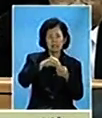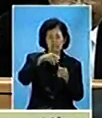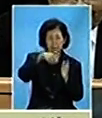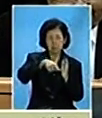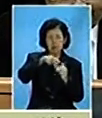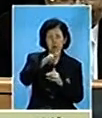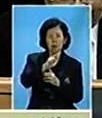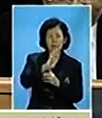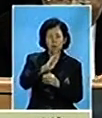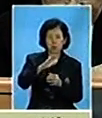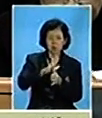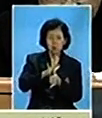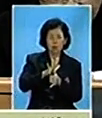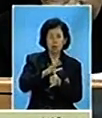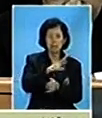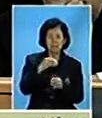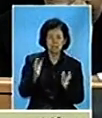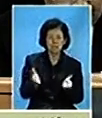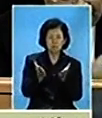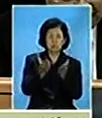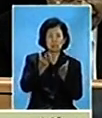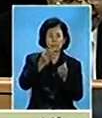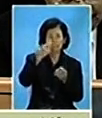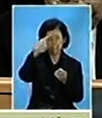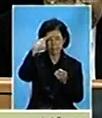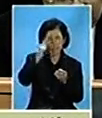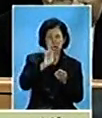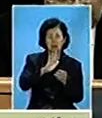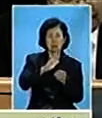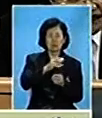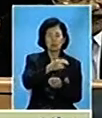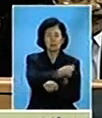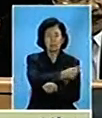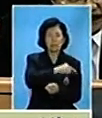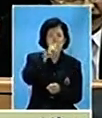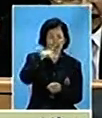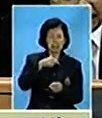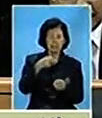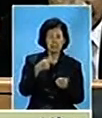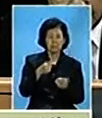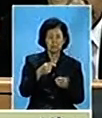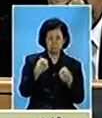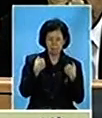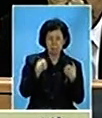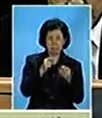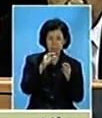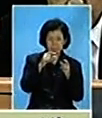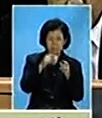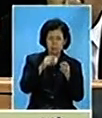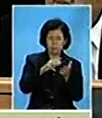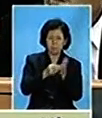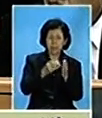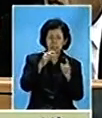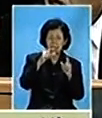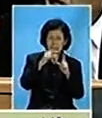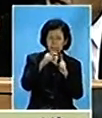การคุ้มครองและส่งเสริมภูมิปัญญาการแพทย์แผนไทยพ.ศ. 2542นั้นยังได้มีความบัญญัติเกี่ยวกับเรื่องตำรับด้วย